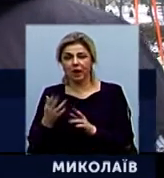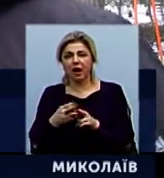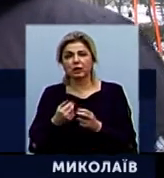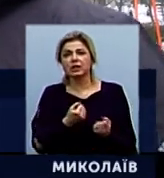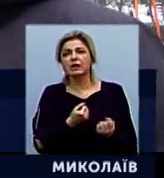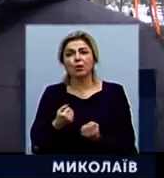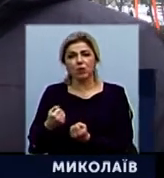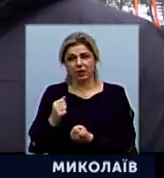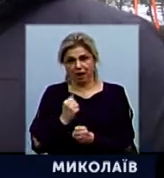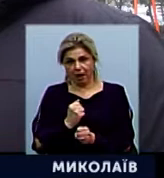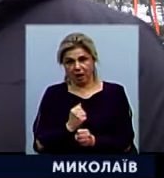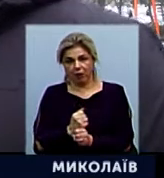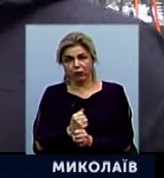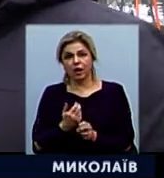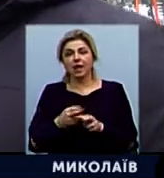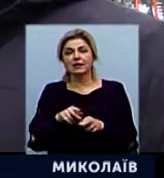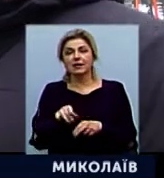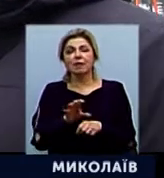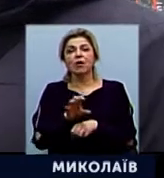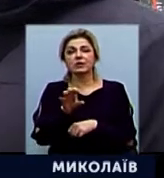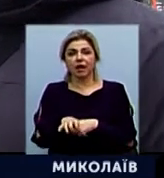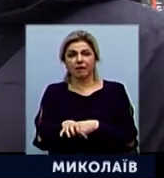тормозили роботу. Це поставка